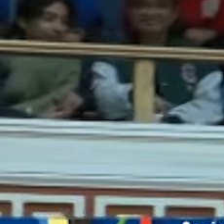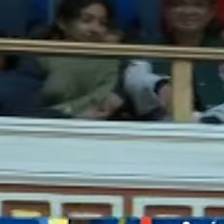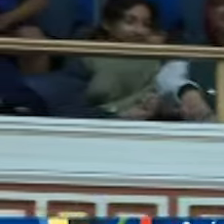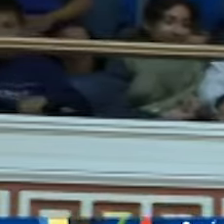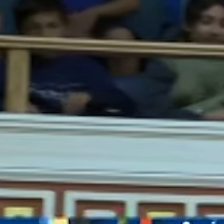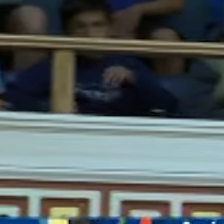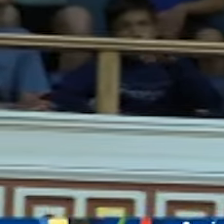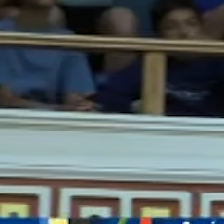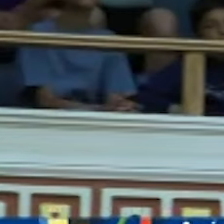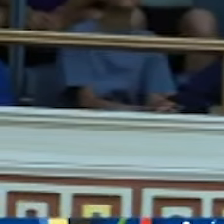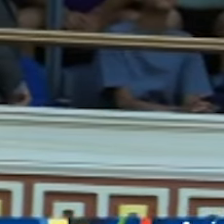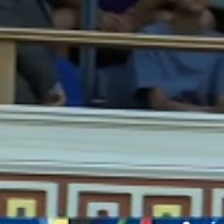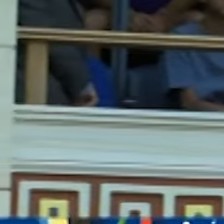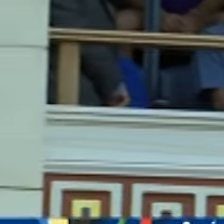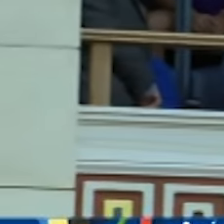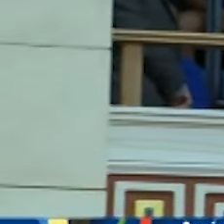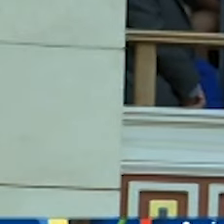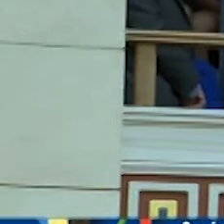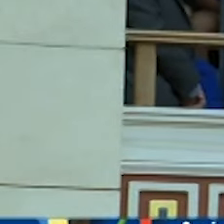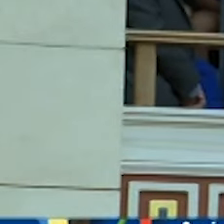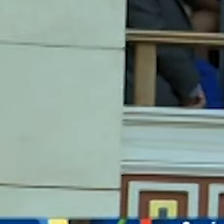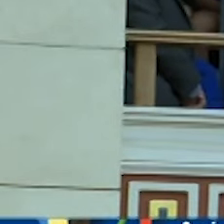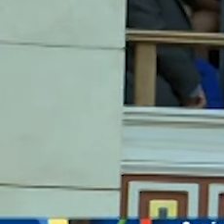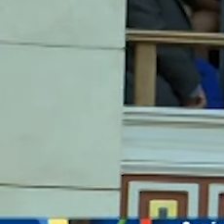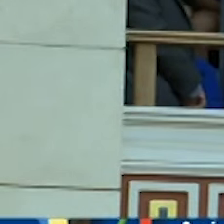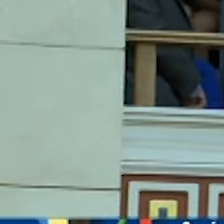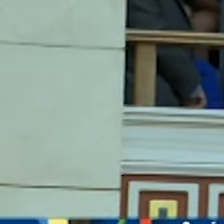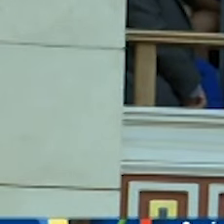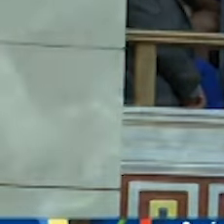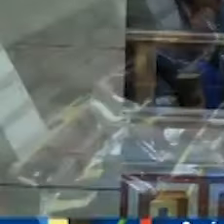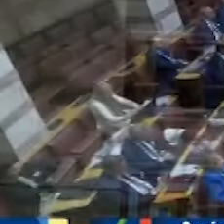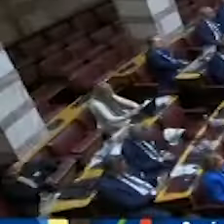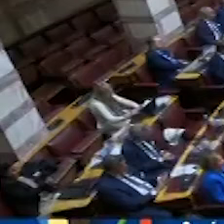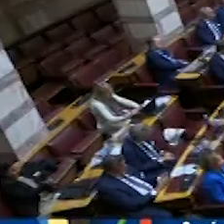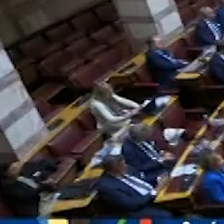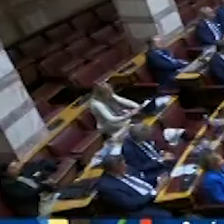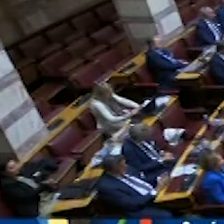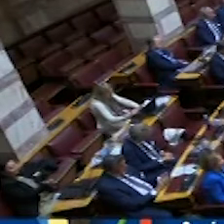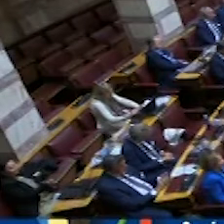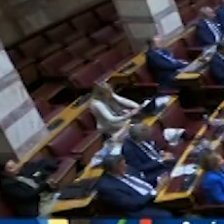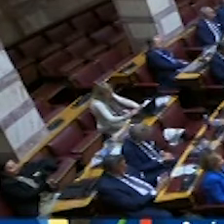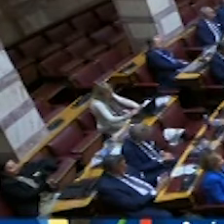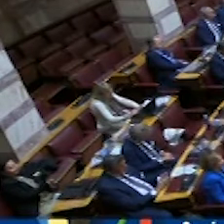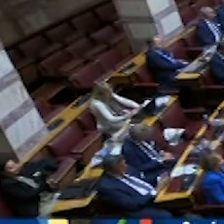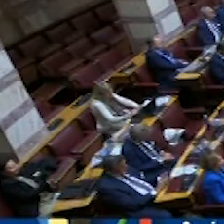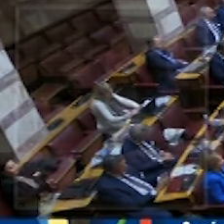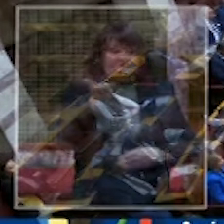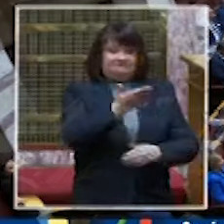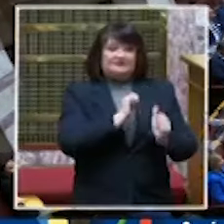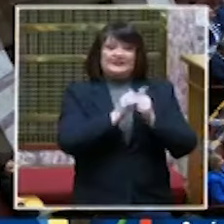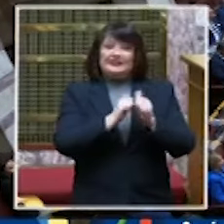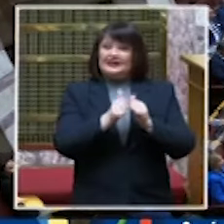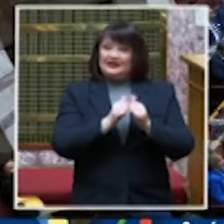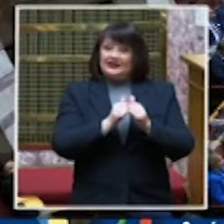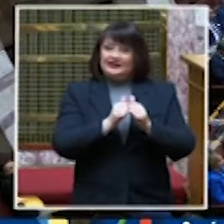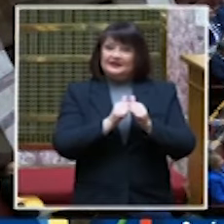Καλημέρα σε όλους για τη συντομία του χρόνου. Θέλουμε καταρχήν να δώσουμε συγχαρητήρια σε όλους τους αθλητές